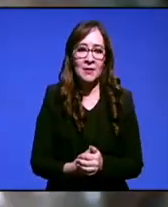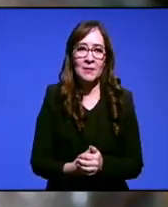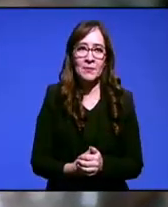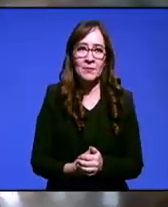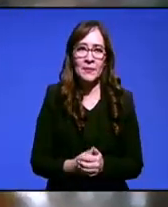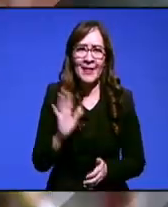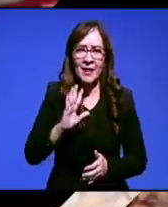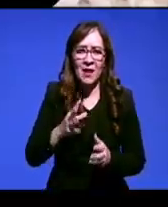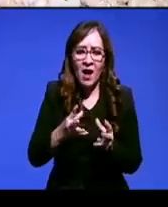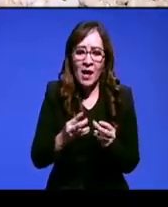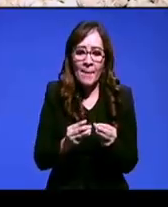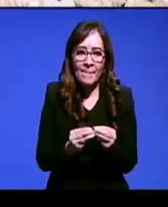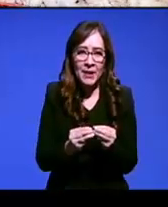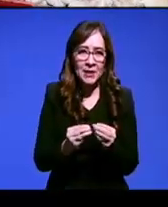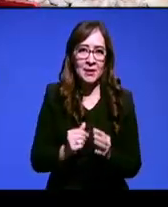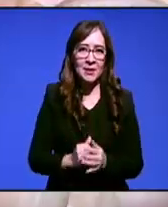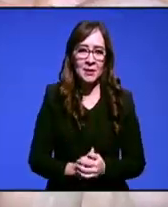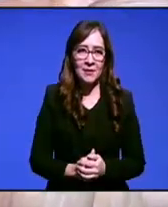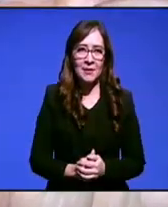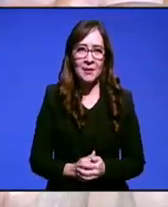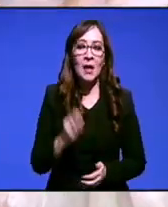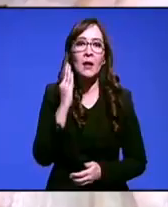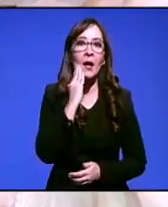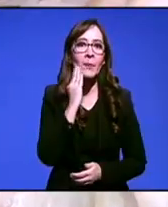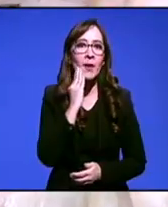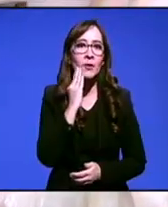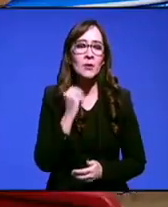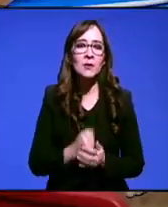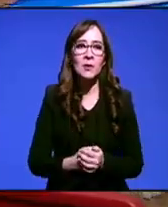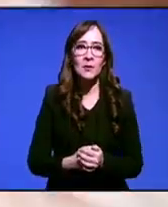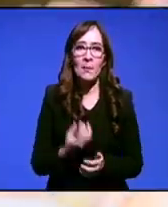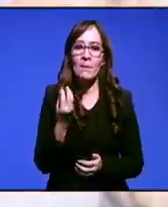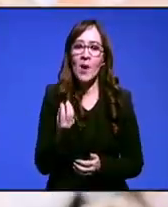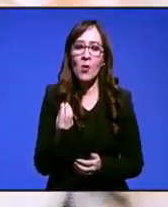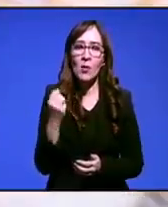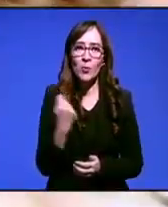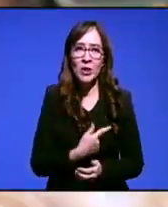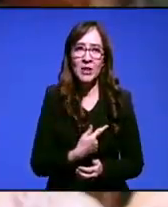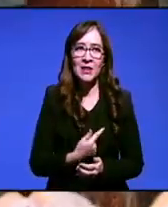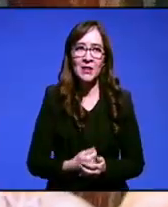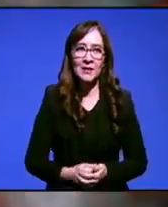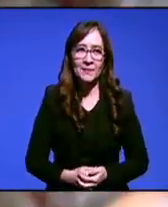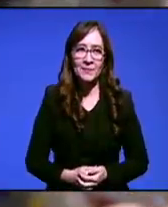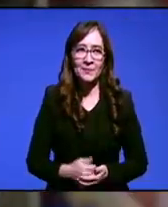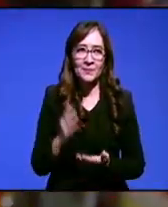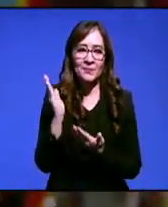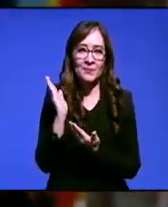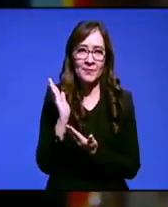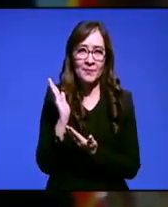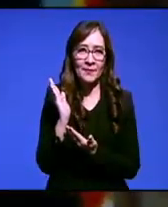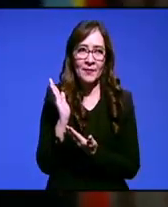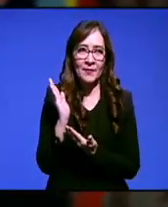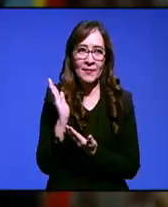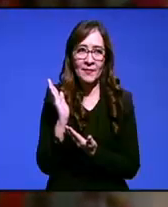dan kempis. Lebih gampang itu di bawang putih. Kayak gimana sih? Kalau bawang putih itu kelihatan seperti